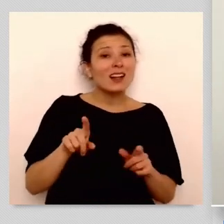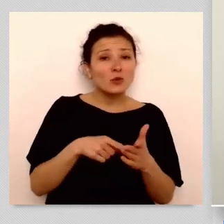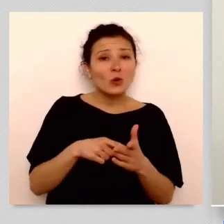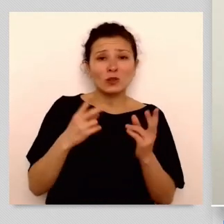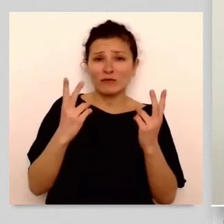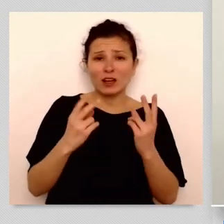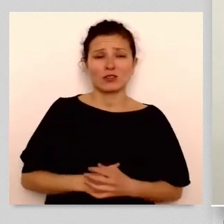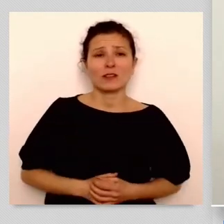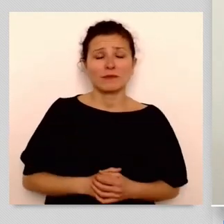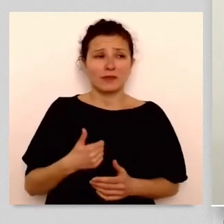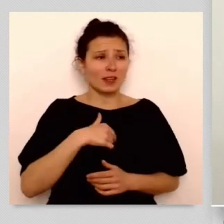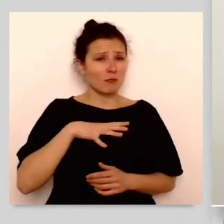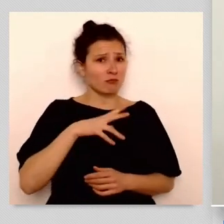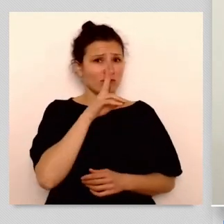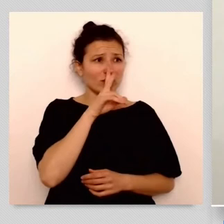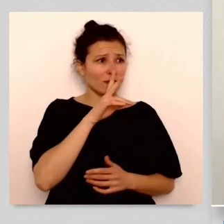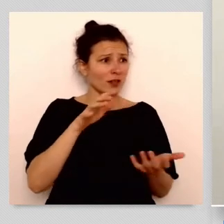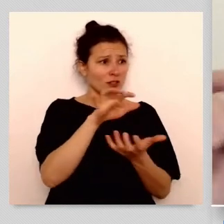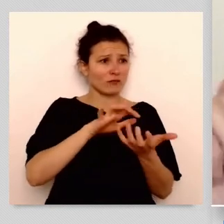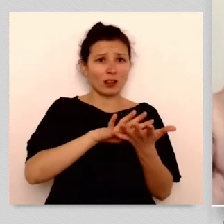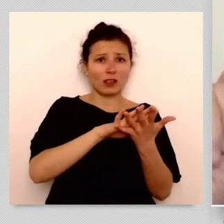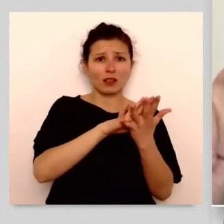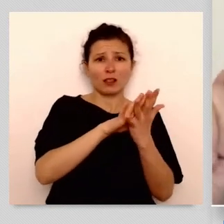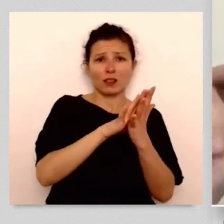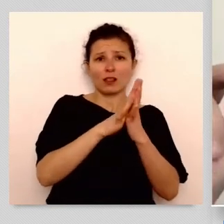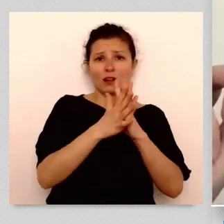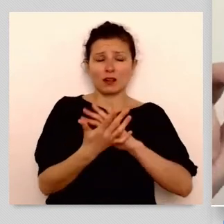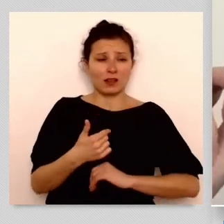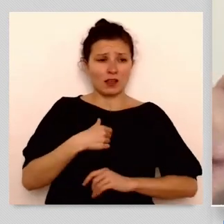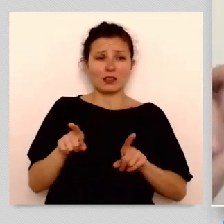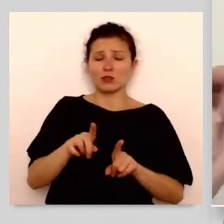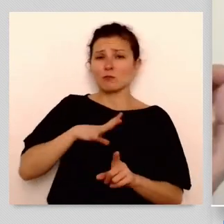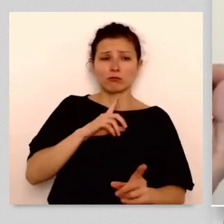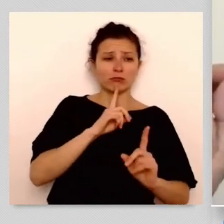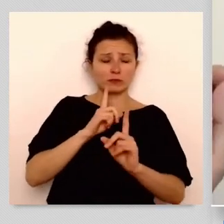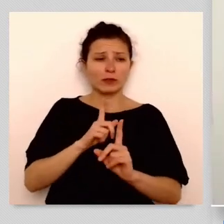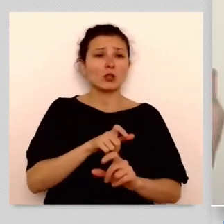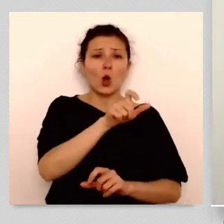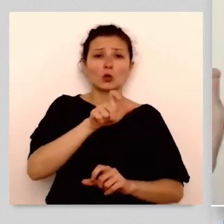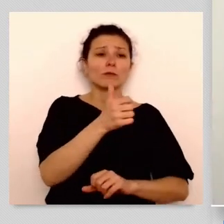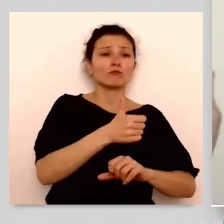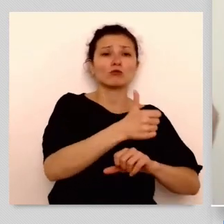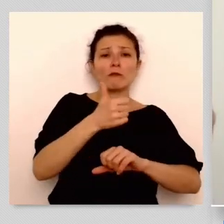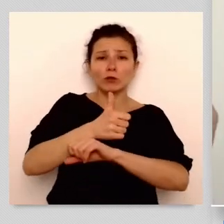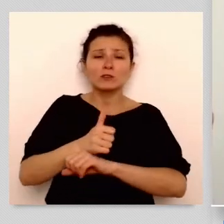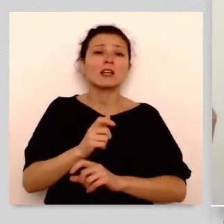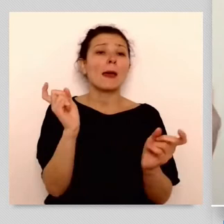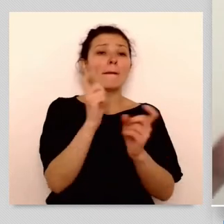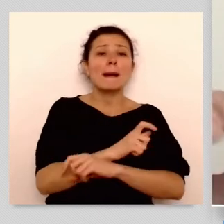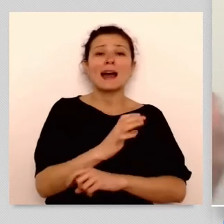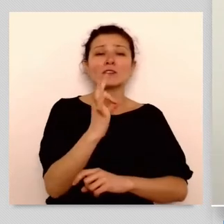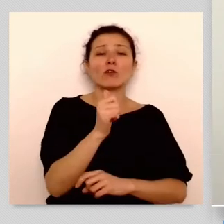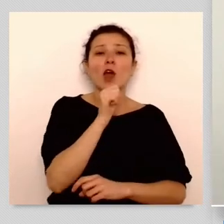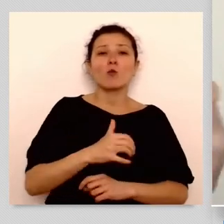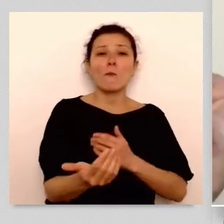Ja widziałem, jak świat się zmienia. Ja również rozmawiałem z przywódcami państw Europy Zachodniej,